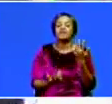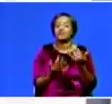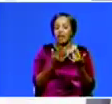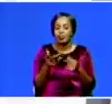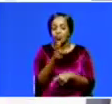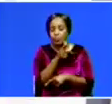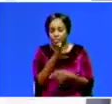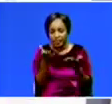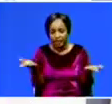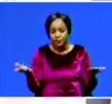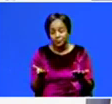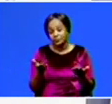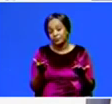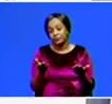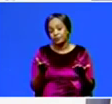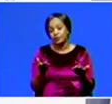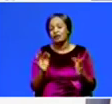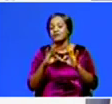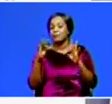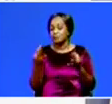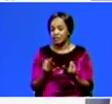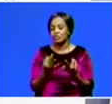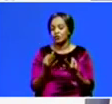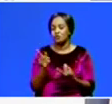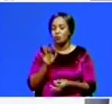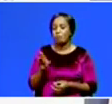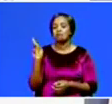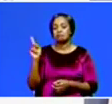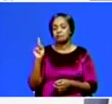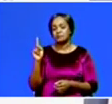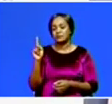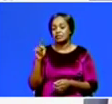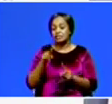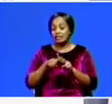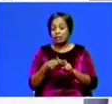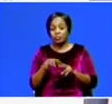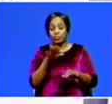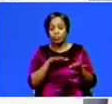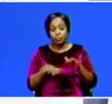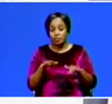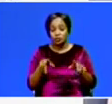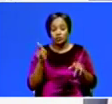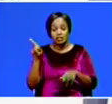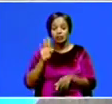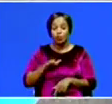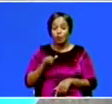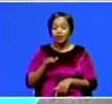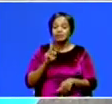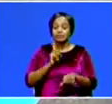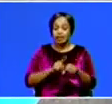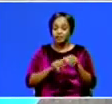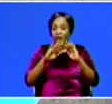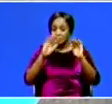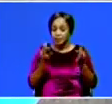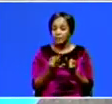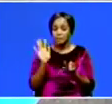soko. Familia ya mama Aisha Bilali ilielezea kuwa si mara ya kwanza kwa mama huyo au familia yake kufurushwa